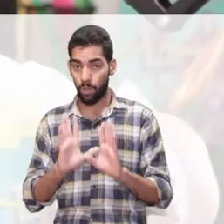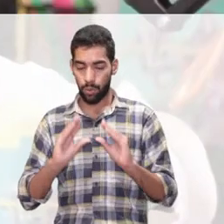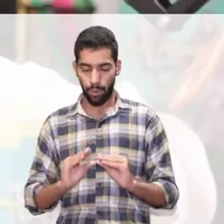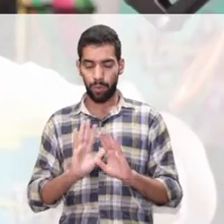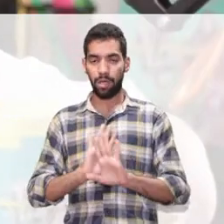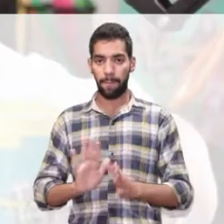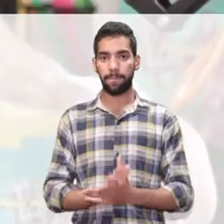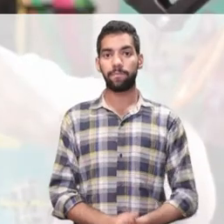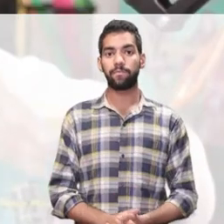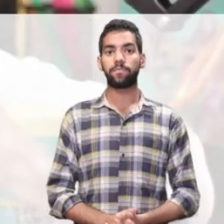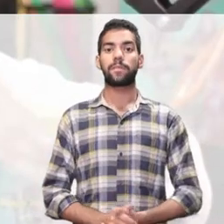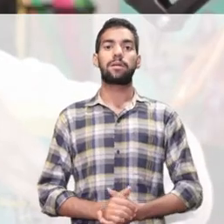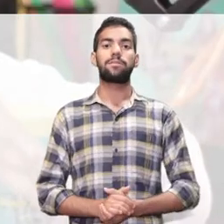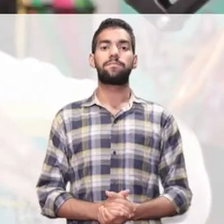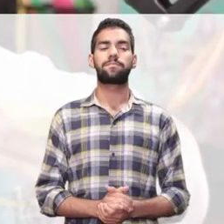Amazing